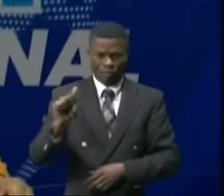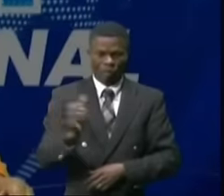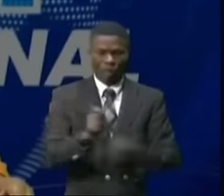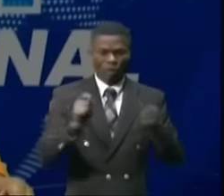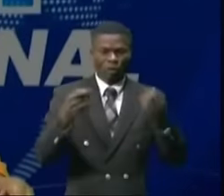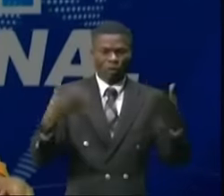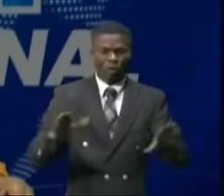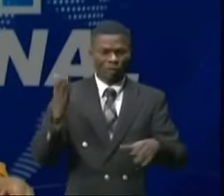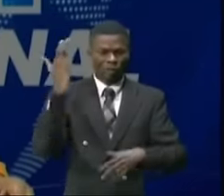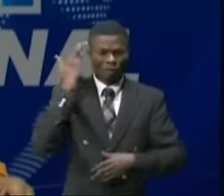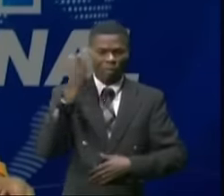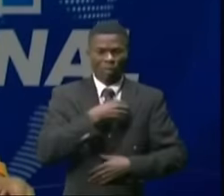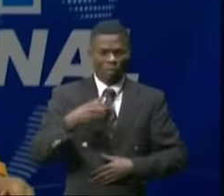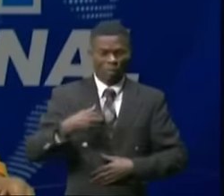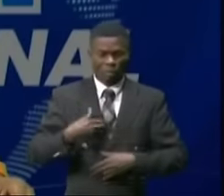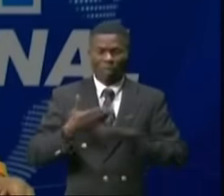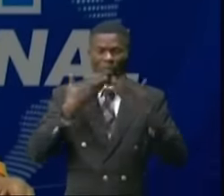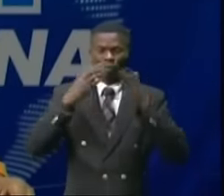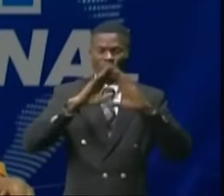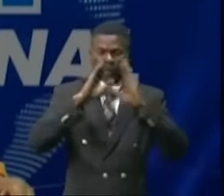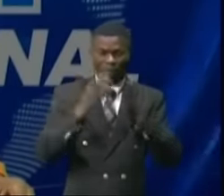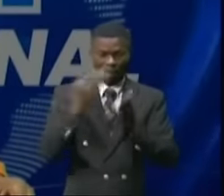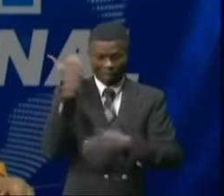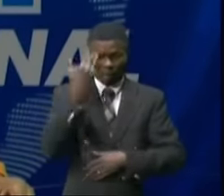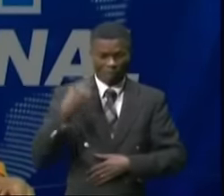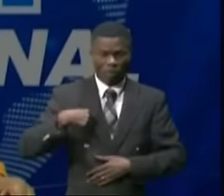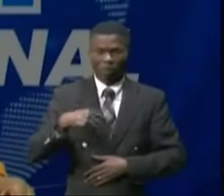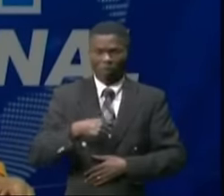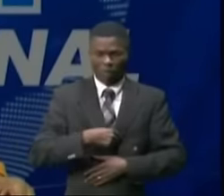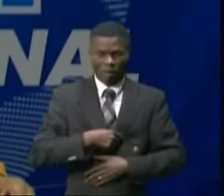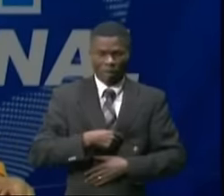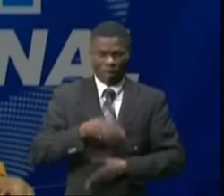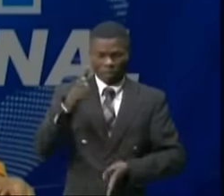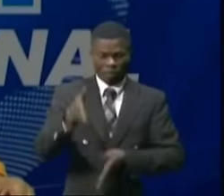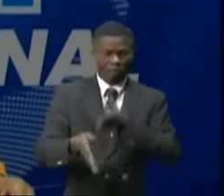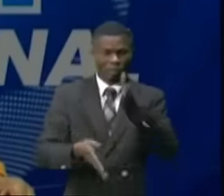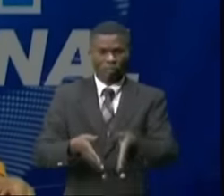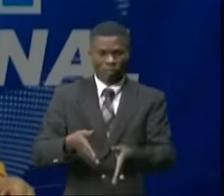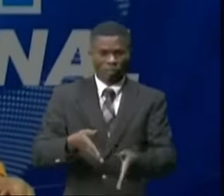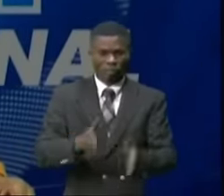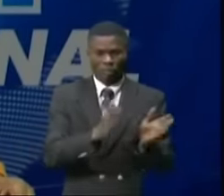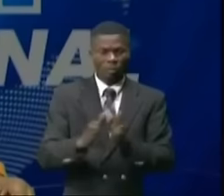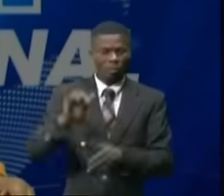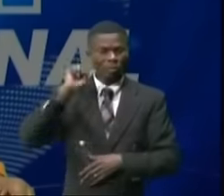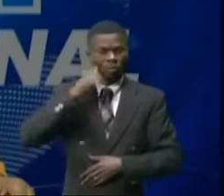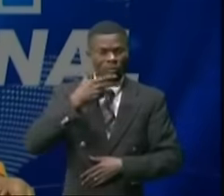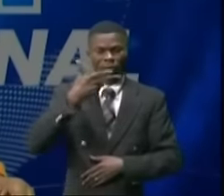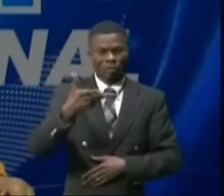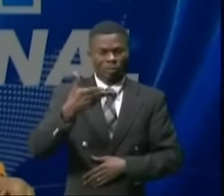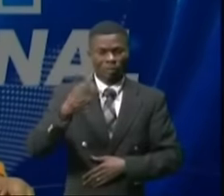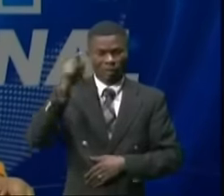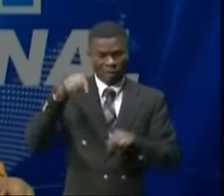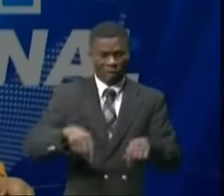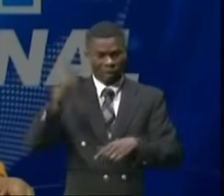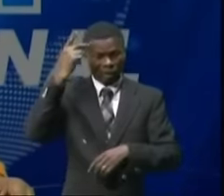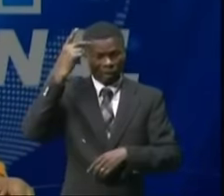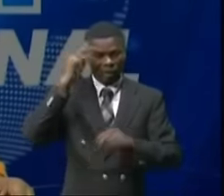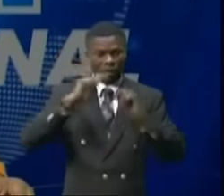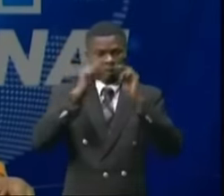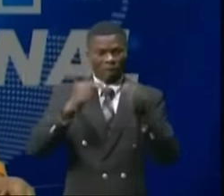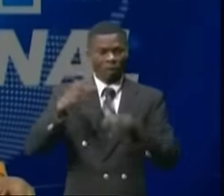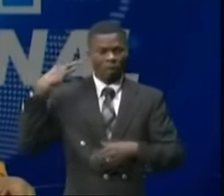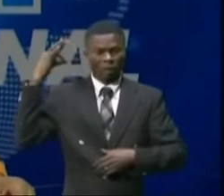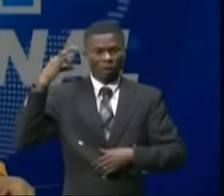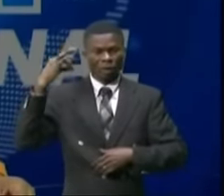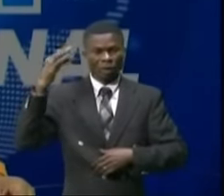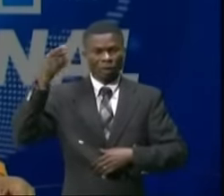Fin de ce journal, madame, messieurs. Vous l'avez pris en cours. Sachez que la marche projetée demain à Kinshasa par un groupe des